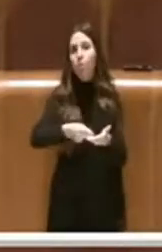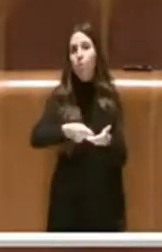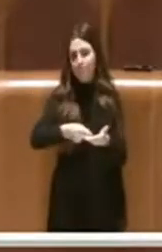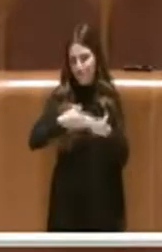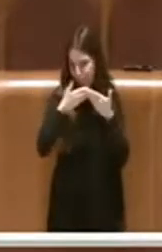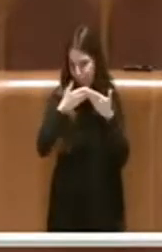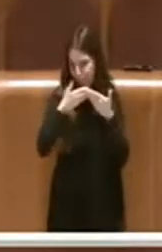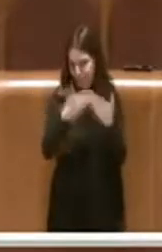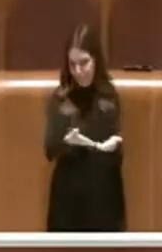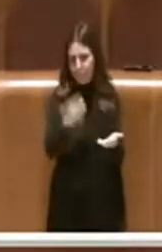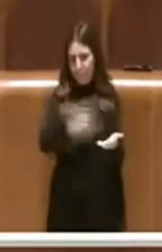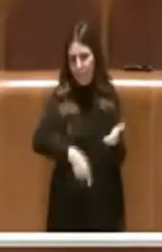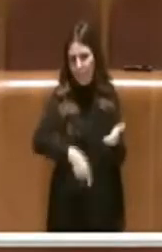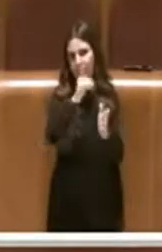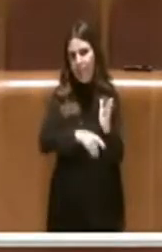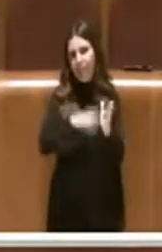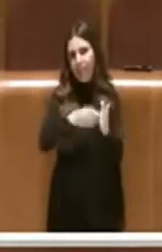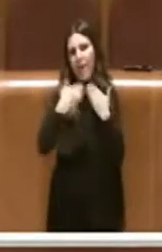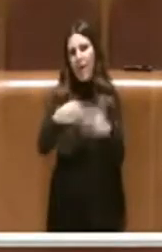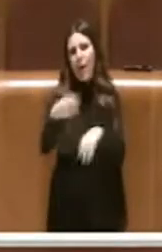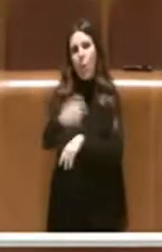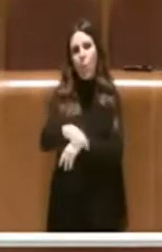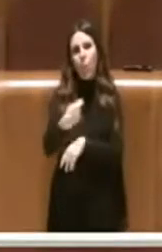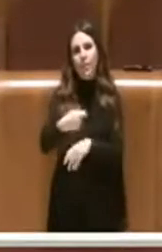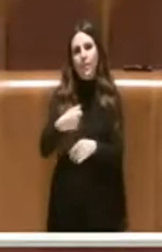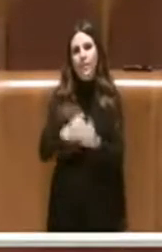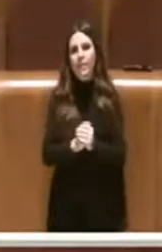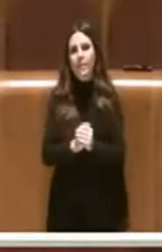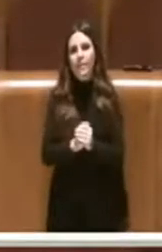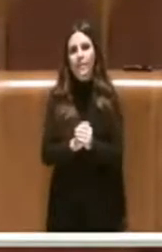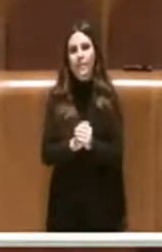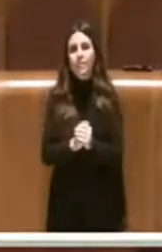questa delibera. Grazie Presidente, grazie anche se è stata una pagina non bella. Grazie a lei, è scritto il consigliere questa. Politico.